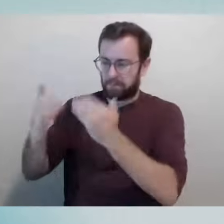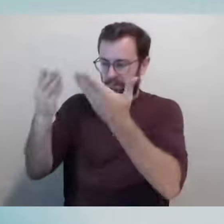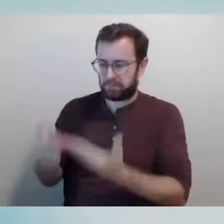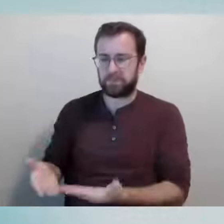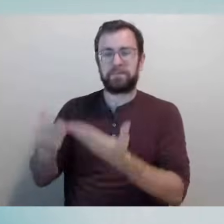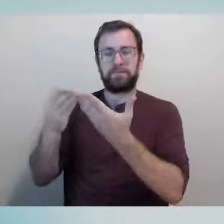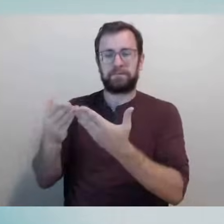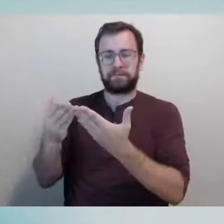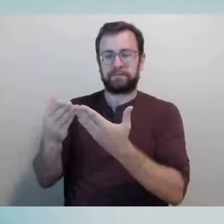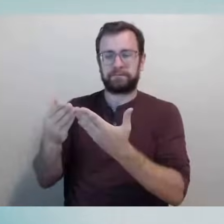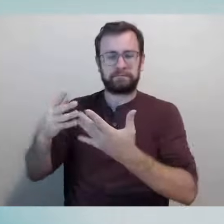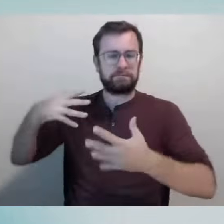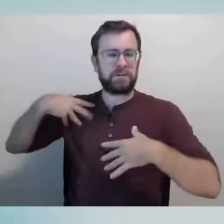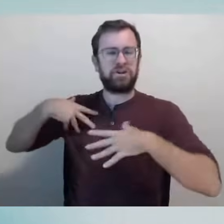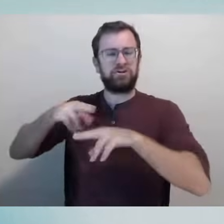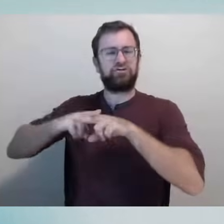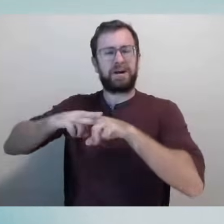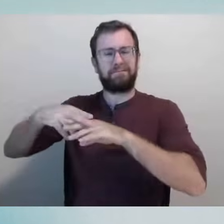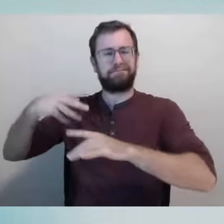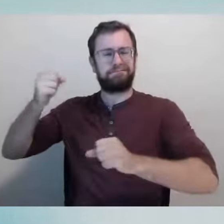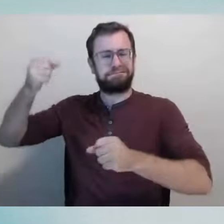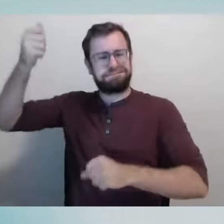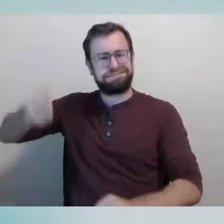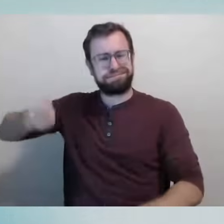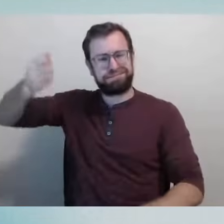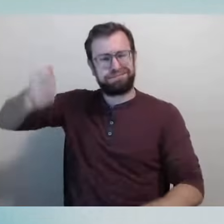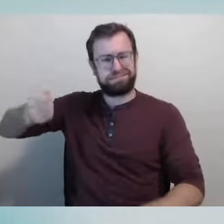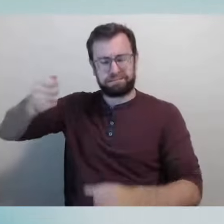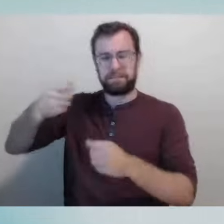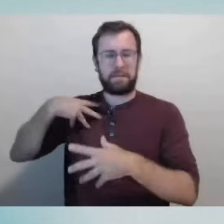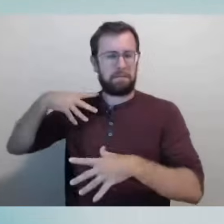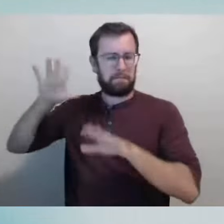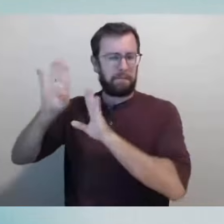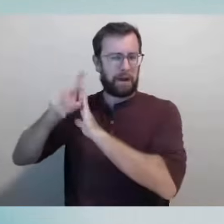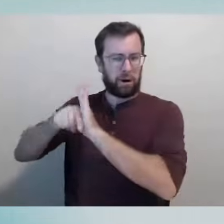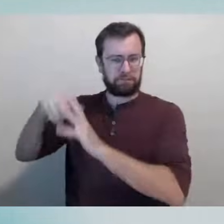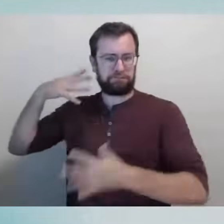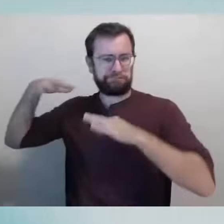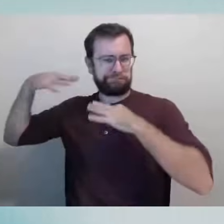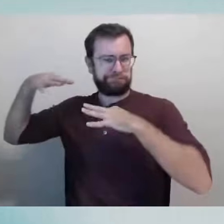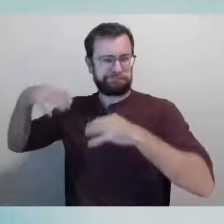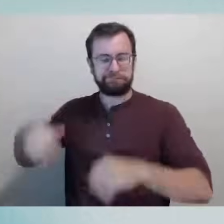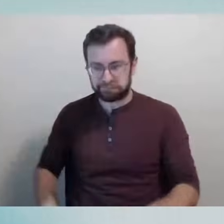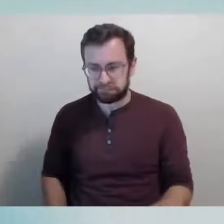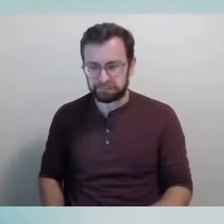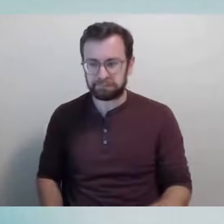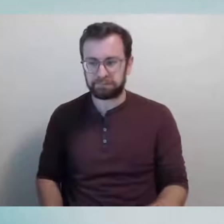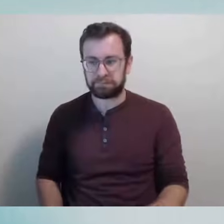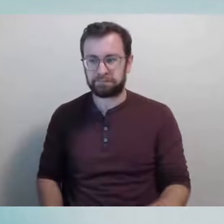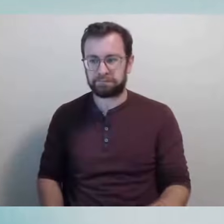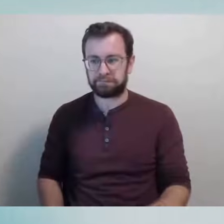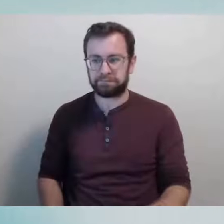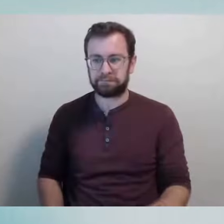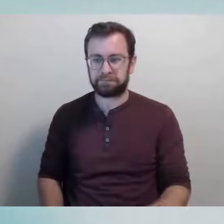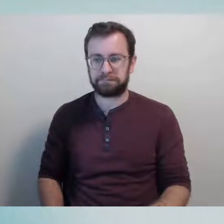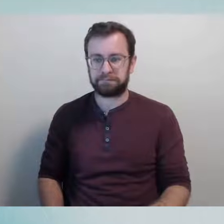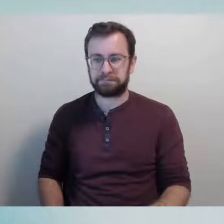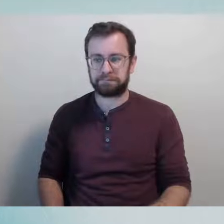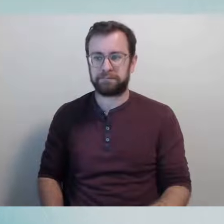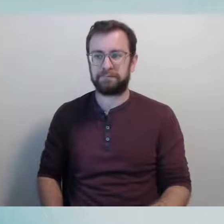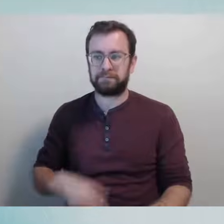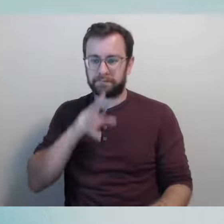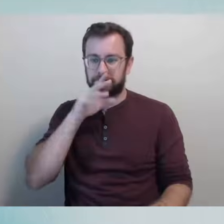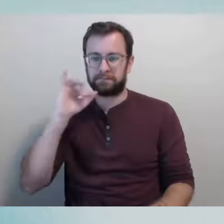rabbi wa salamuhu alayhi, kama amarna subhanahu wa ta'ala fi tanzilih. إن الله